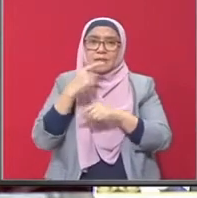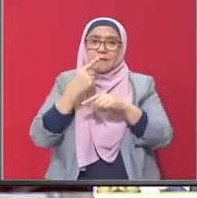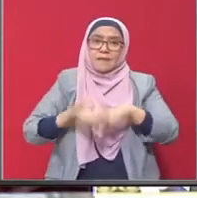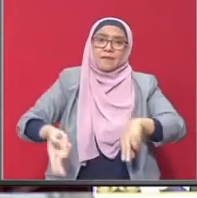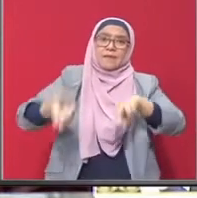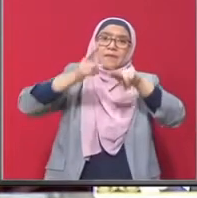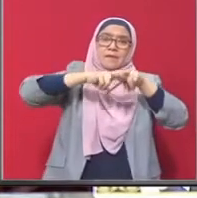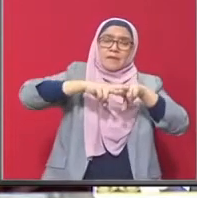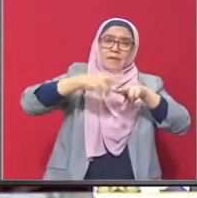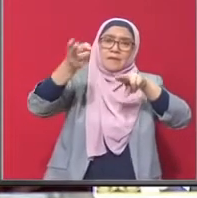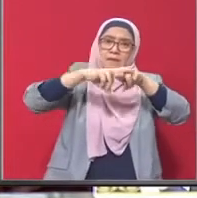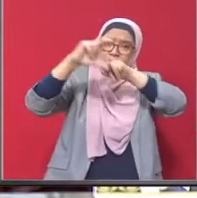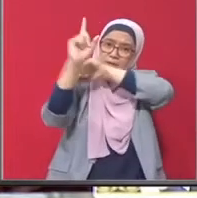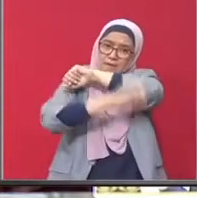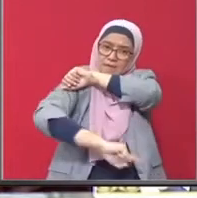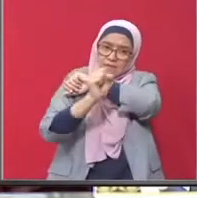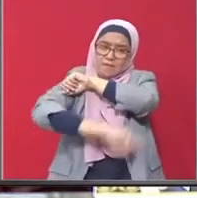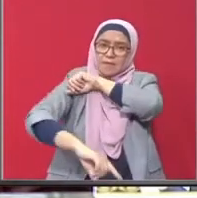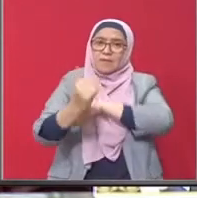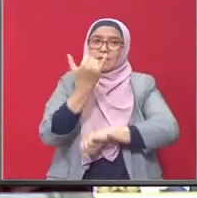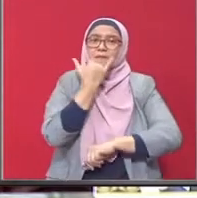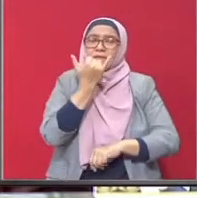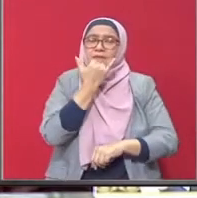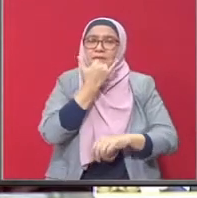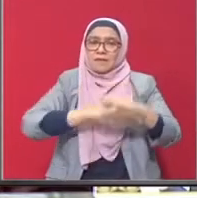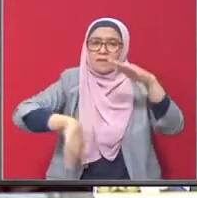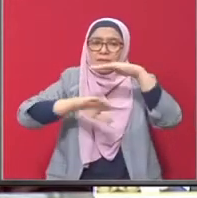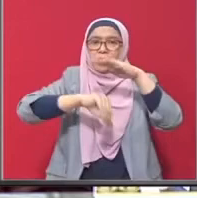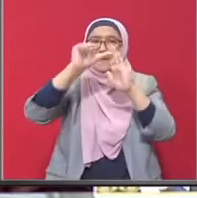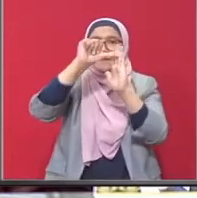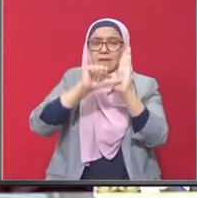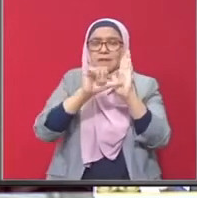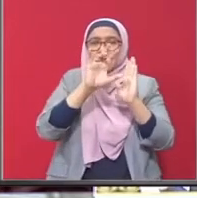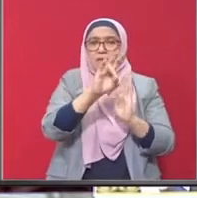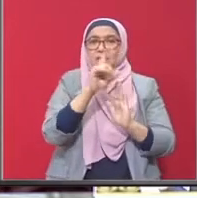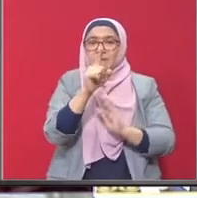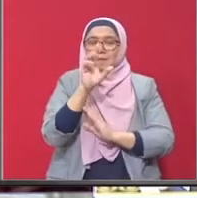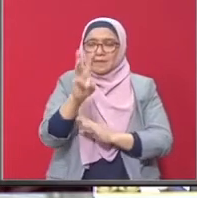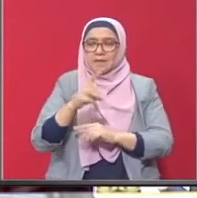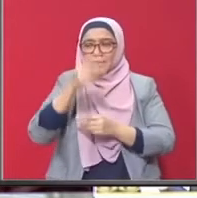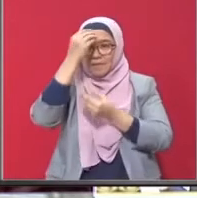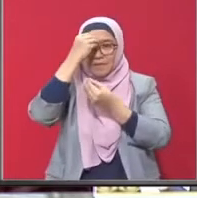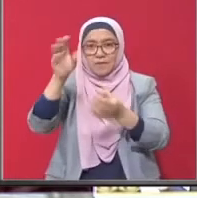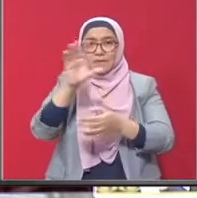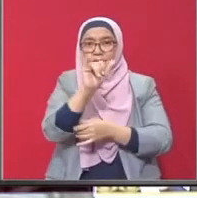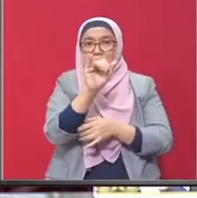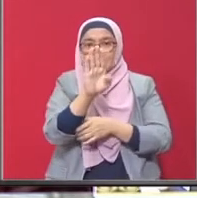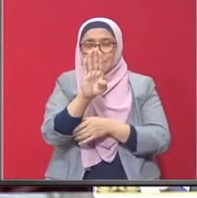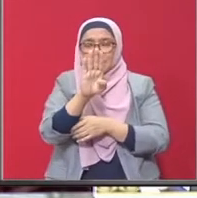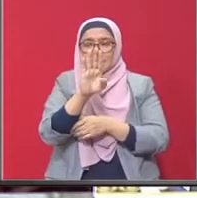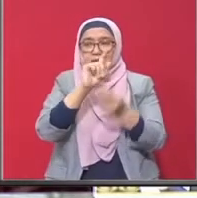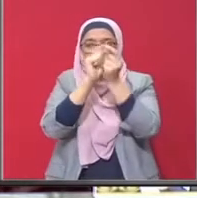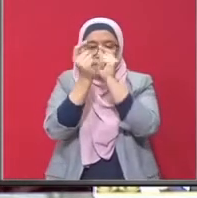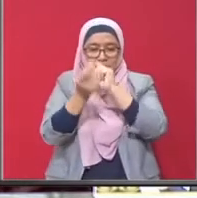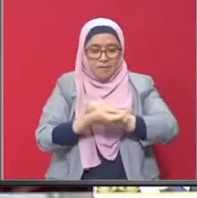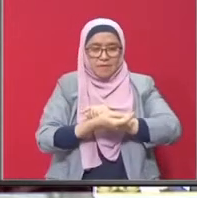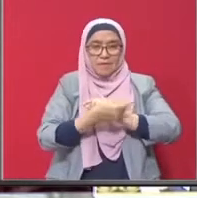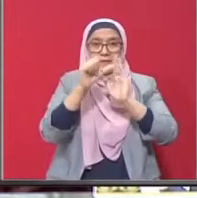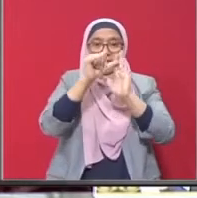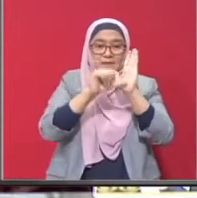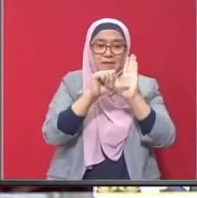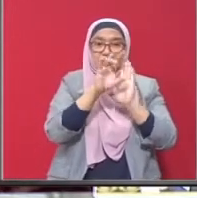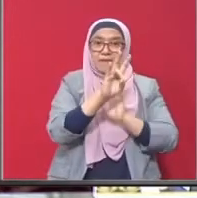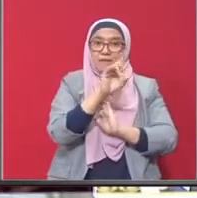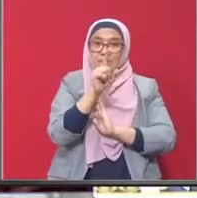kesalahan-kesalahan di bawah akta 716 untuk melawan yang Muhammad pindahan akta 716